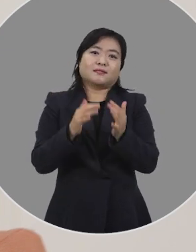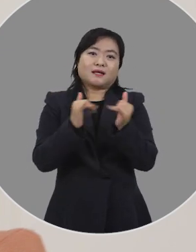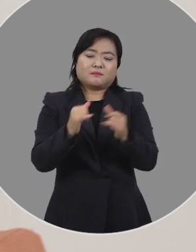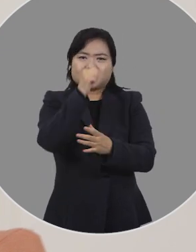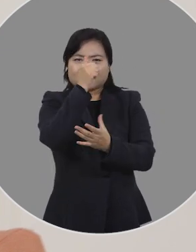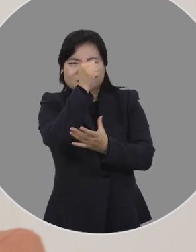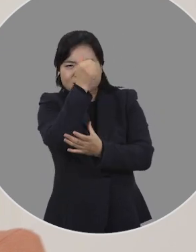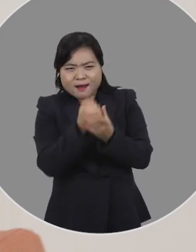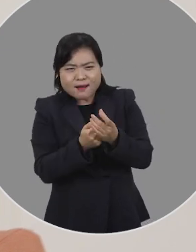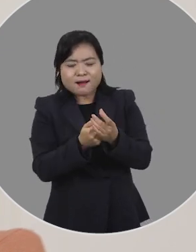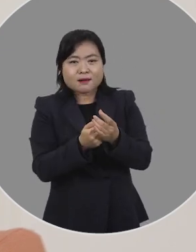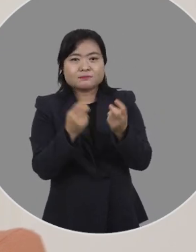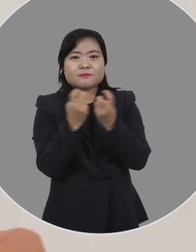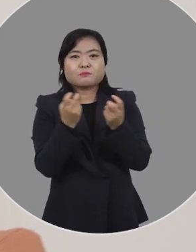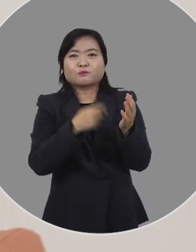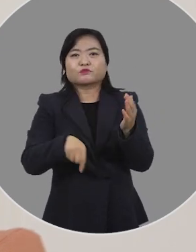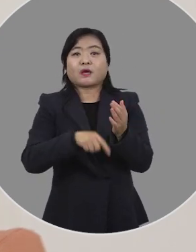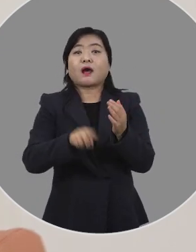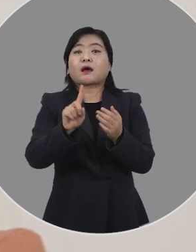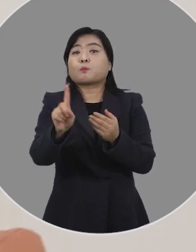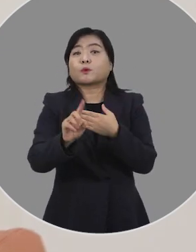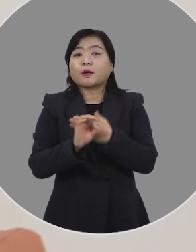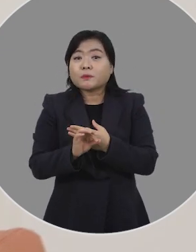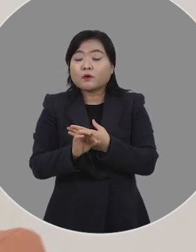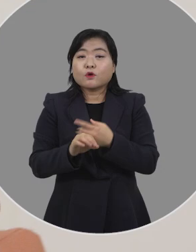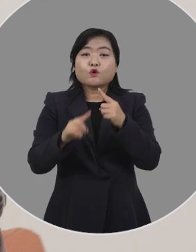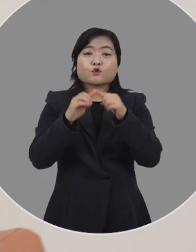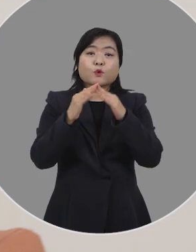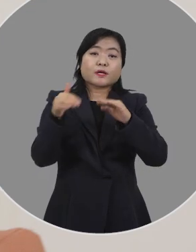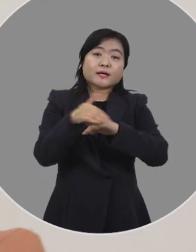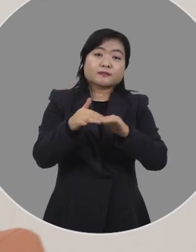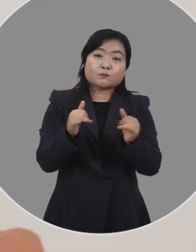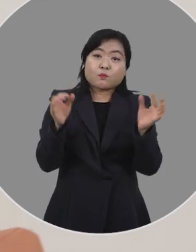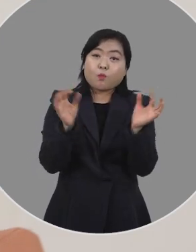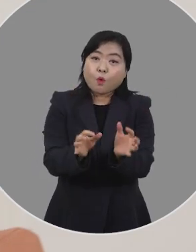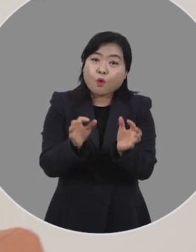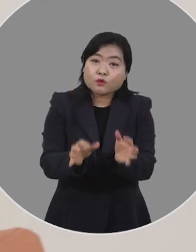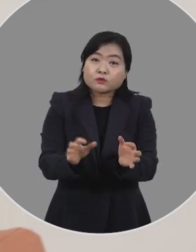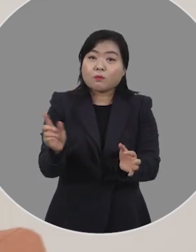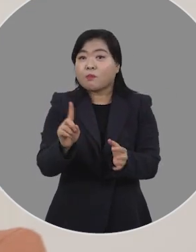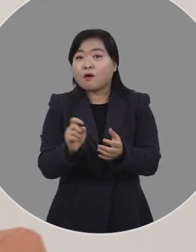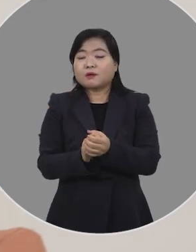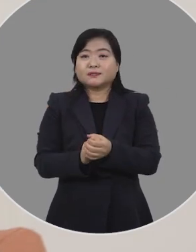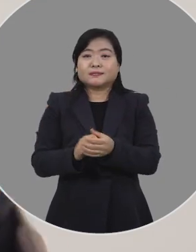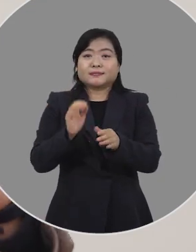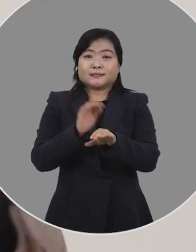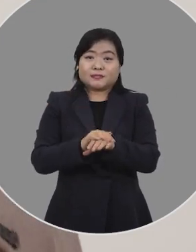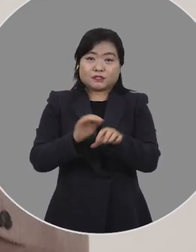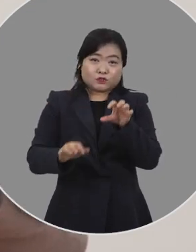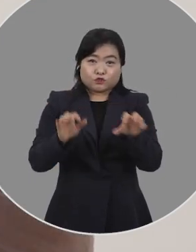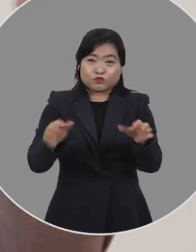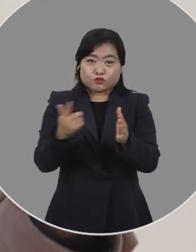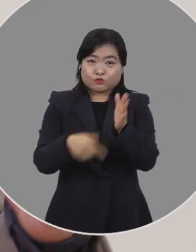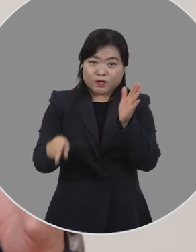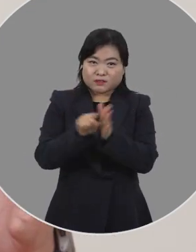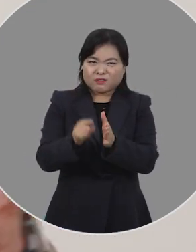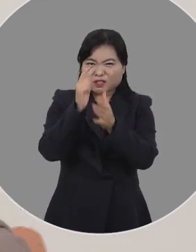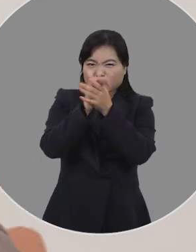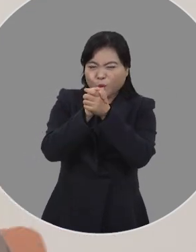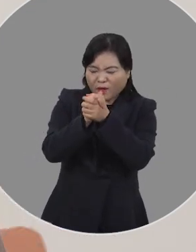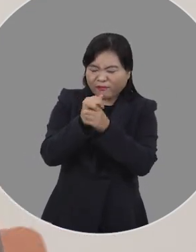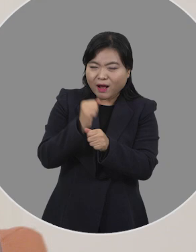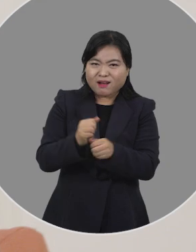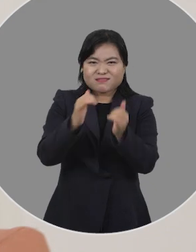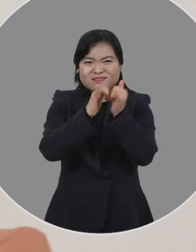사람을 타락시키는 방법 중에 하나가 뭐냐면은 교회 다니는 사람들이 모여가지고 소위 그 이웃들을 위해서